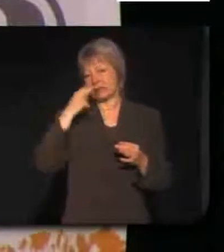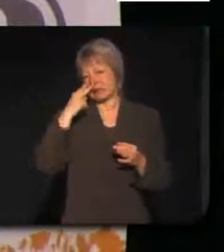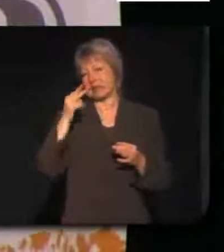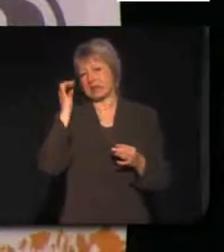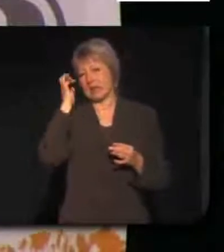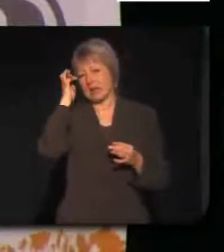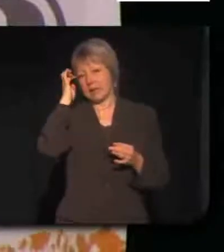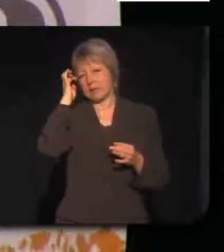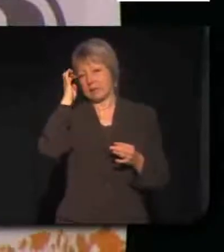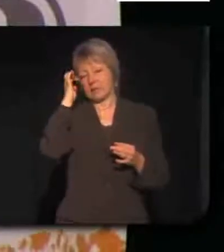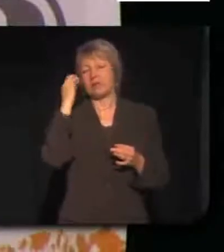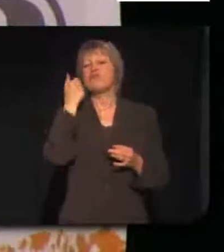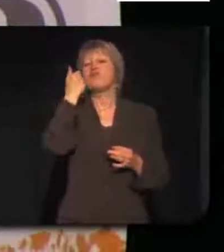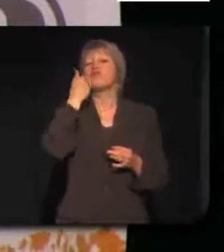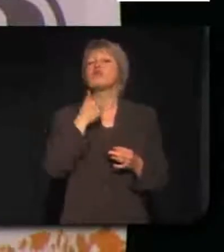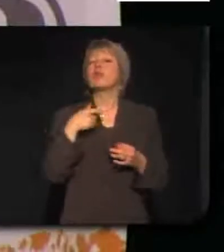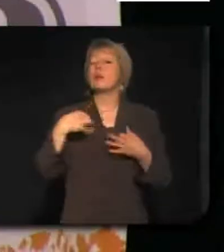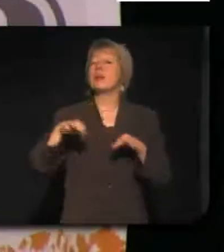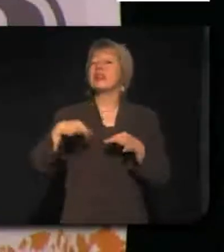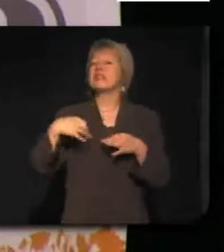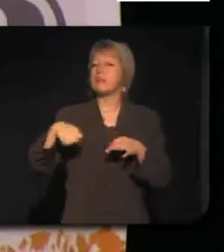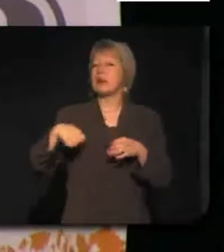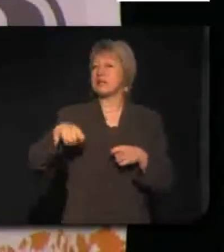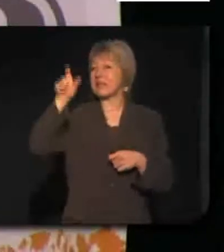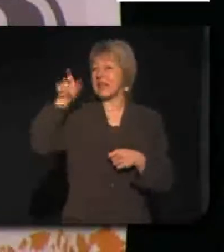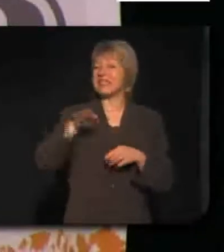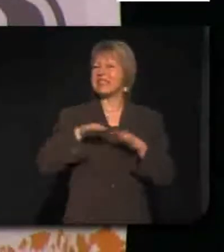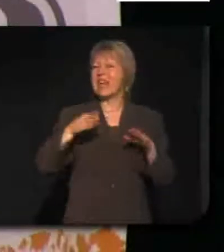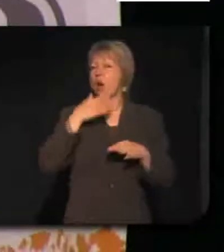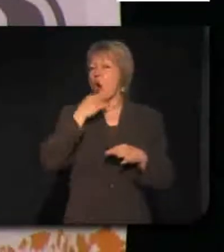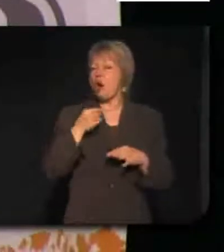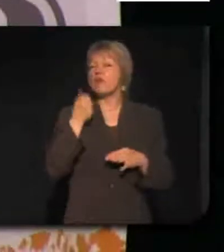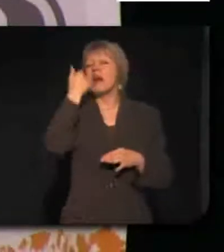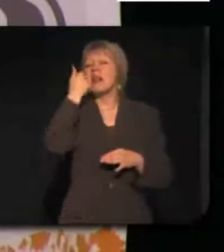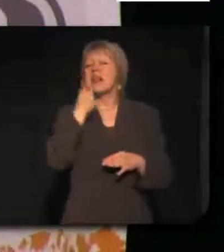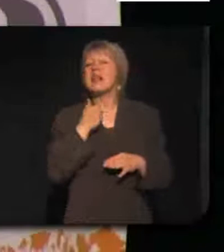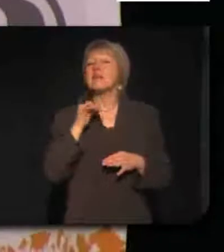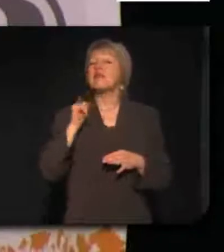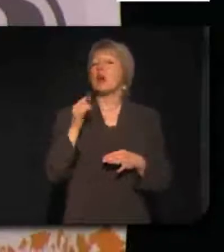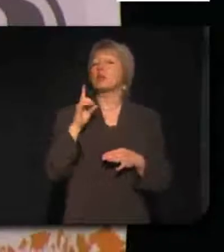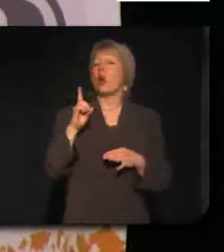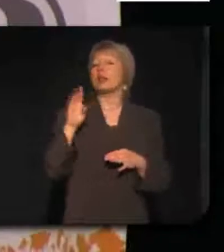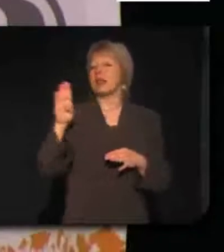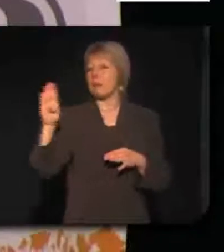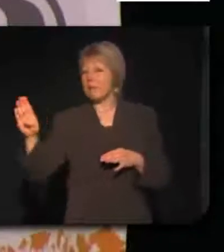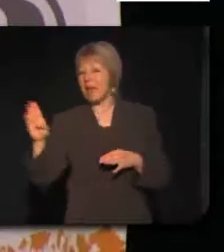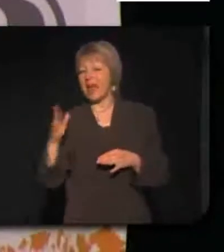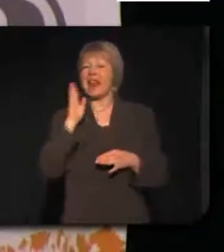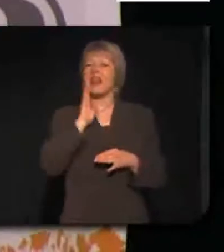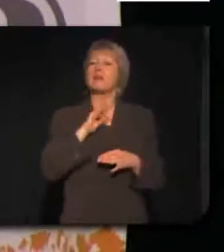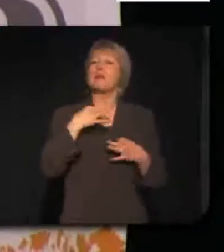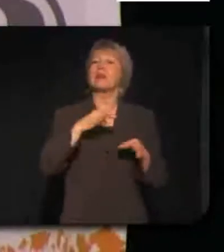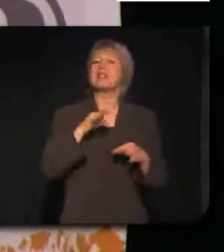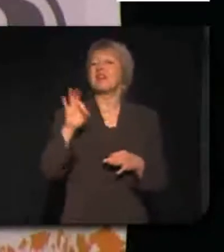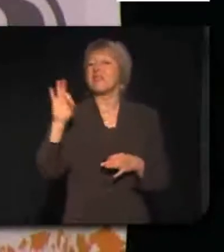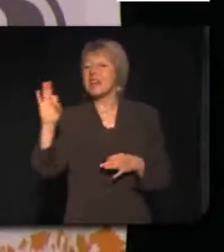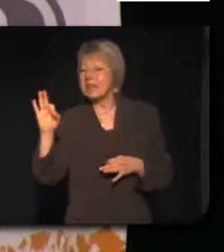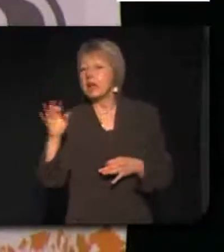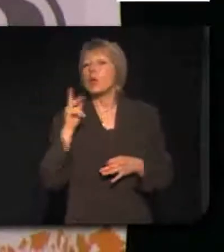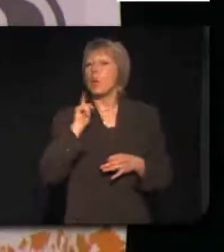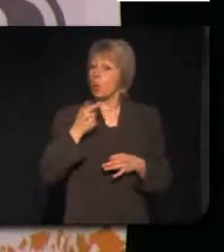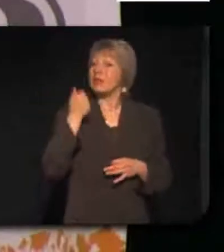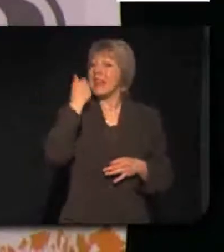lieber Herr Ministerpräsident Seehofer liebe Frau Dorothee Bär lieber Minister Friedrich und ja